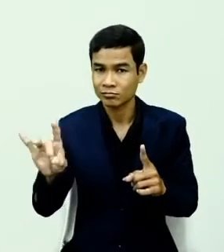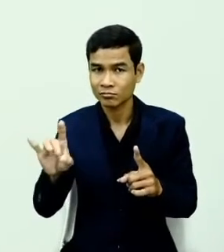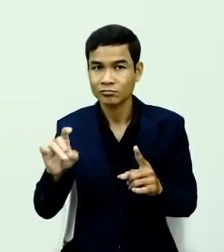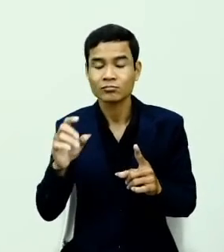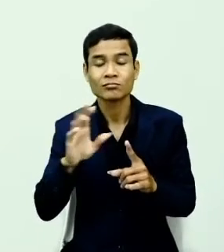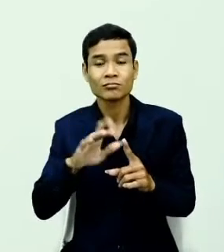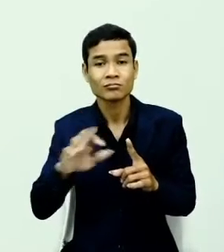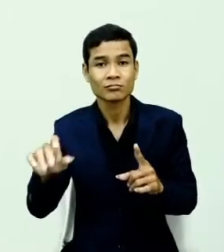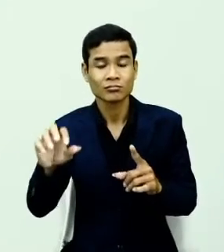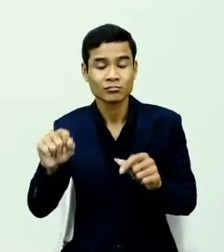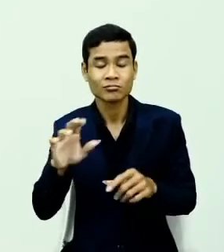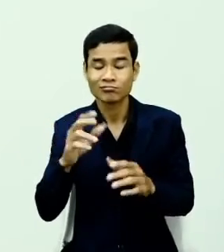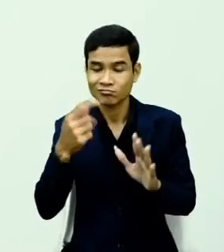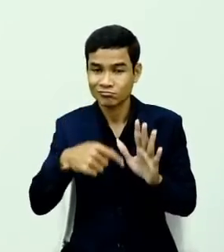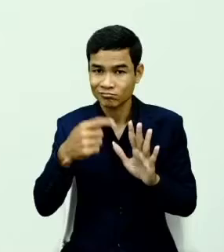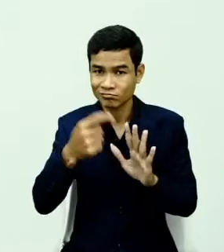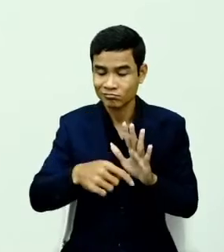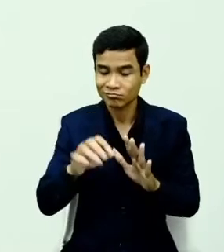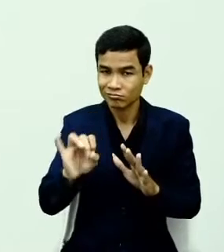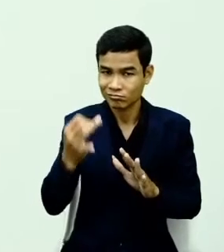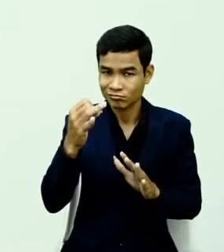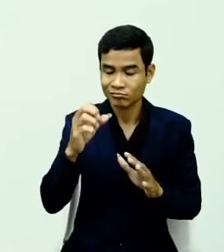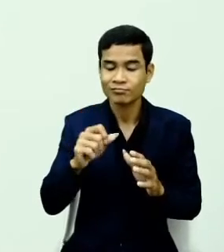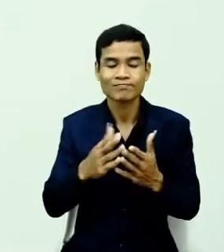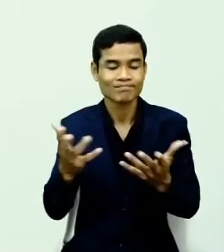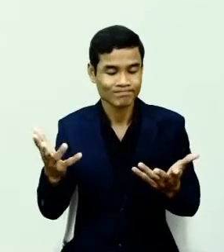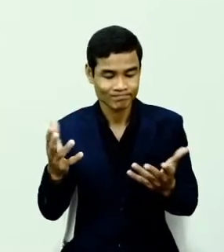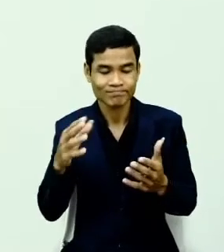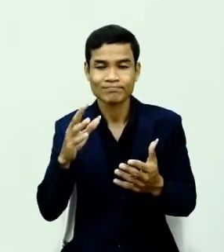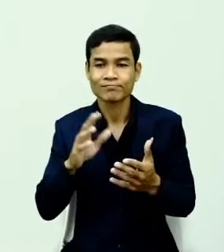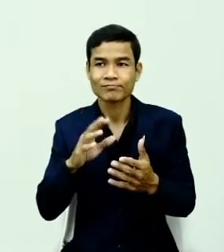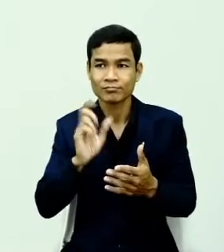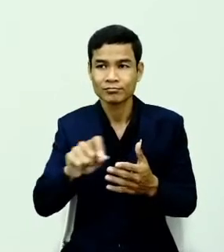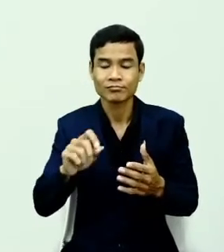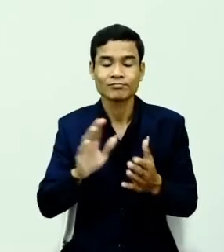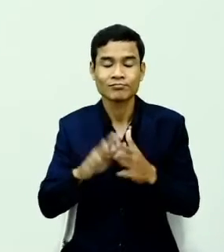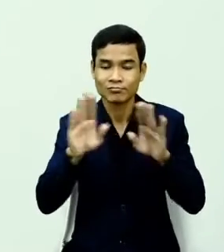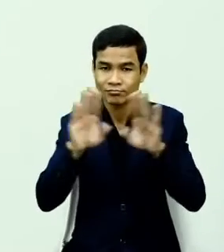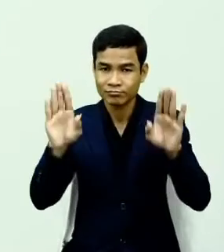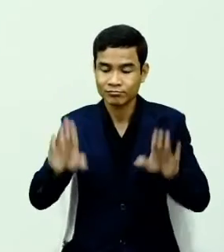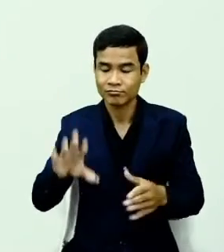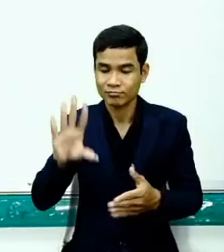កូនត្រូវចូលរួមកែលម្អដោយពាក្យញោមដែលអ្នកគ្រូបានសរសេរលើក្តារខៀនណា